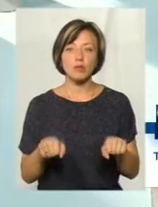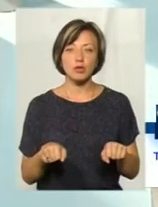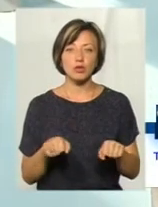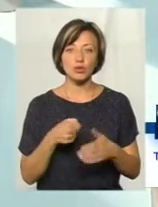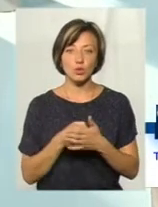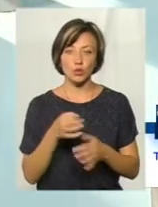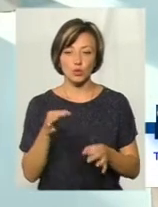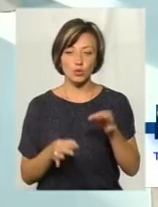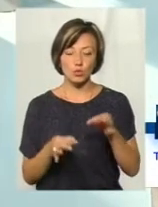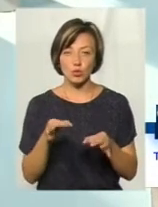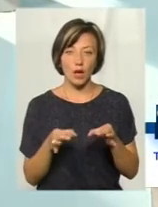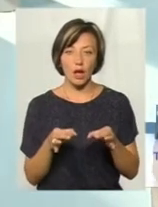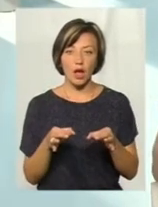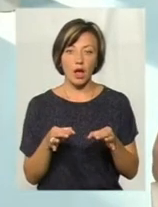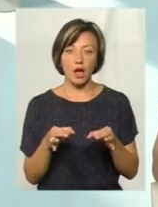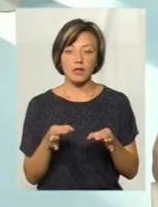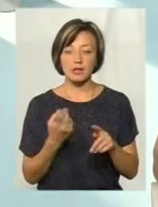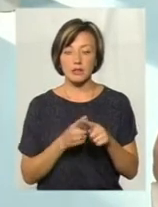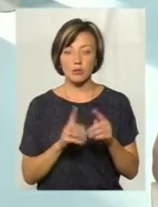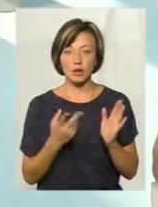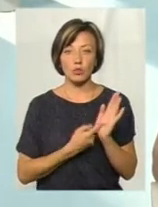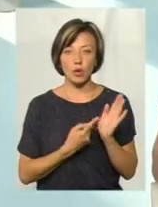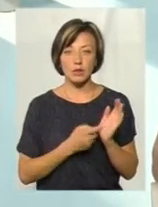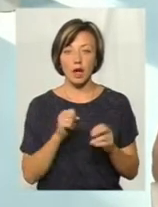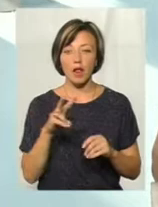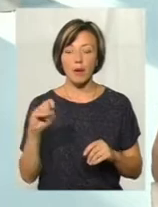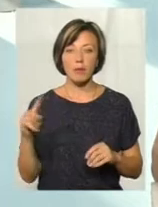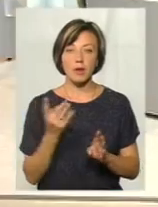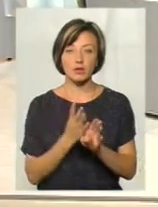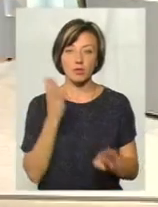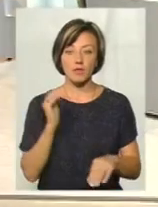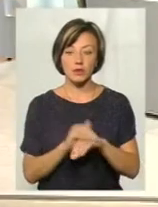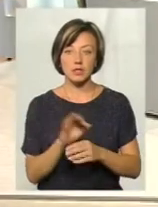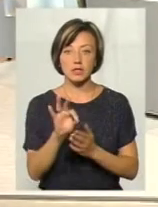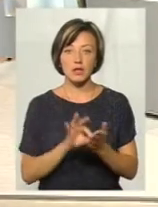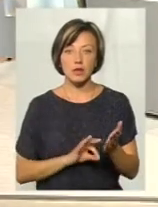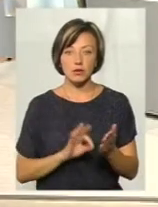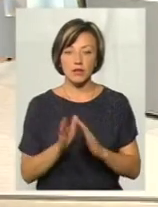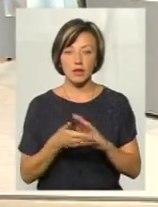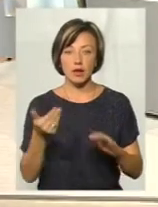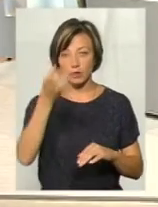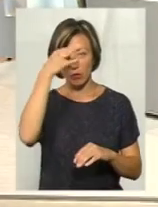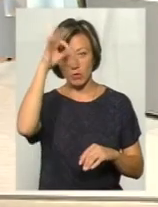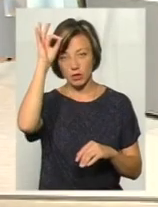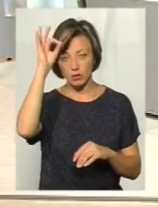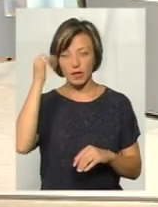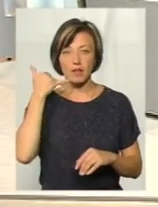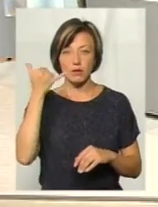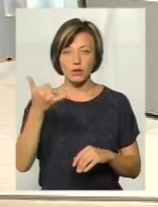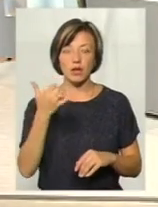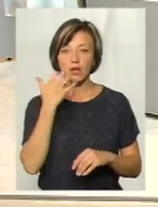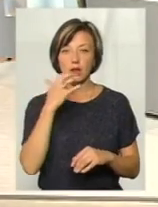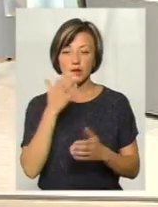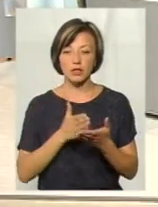дійти до суду, не завжди це вже буде доказом. Але в першу чергу фіксувати, одразу ж викликати поліцію, телефонувати на